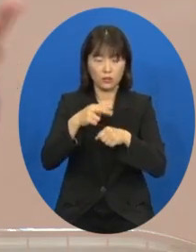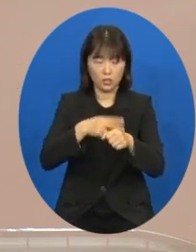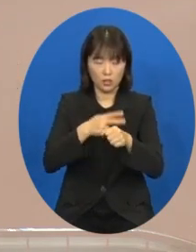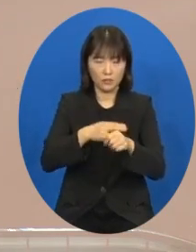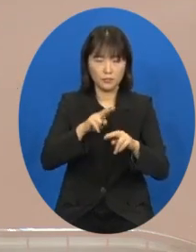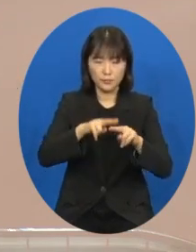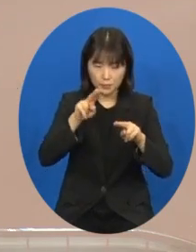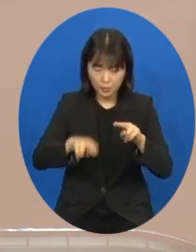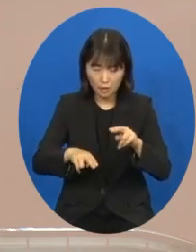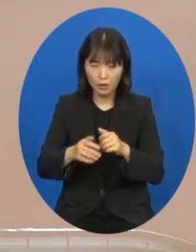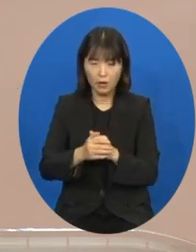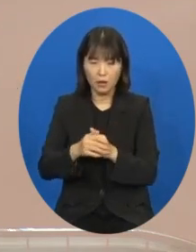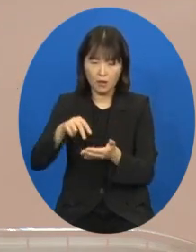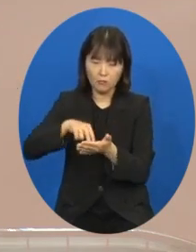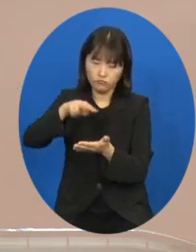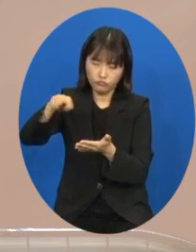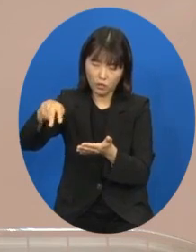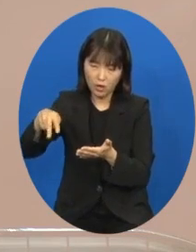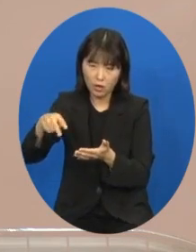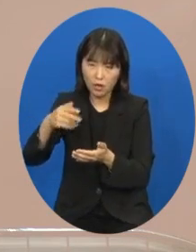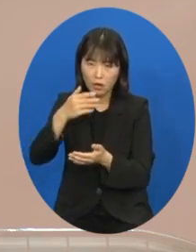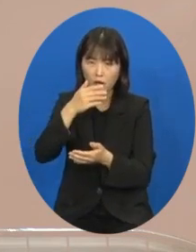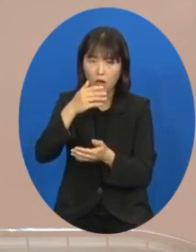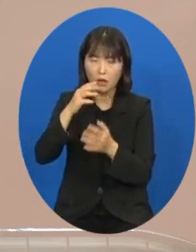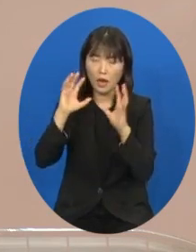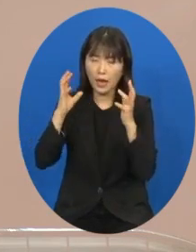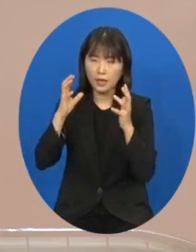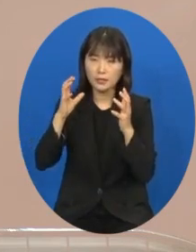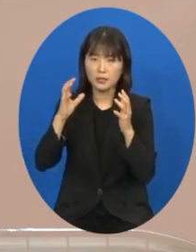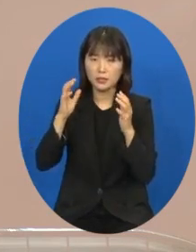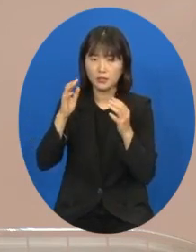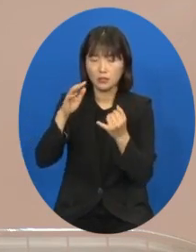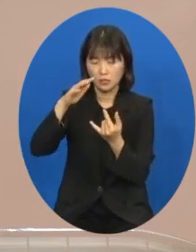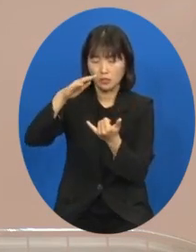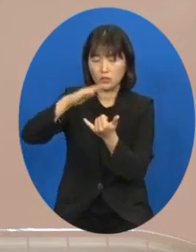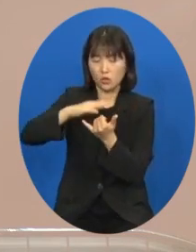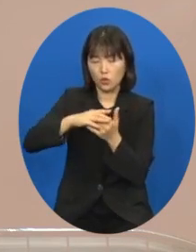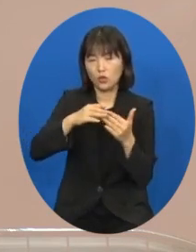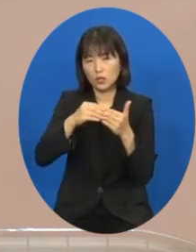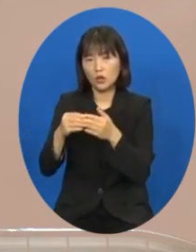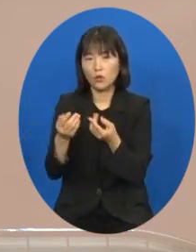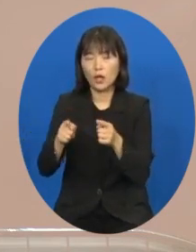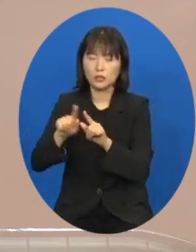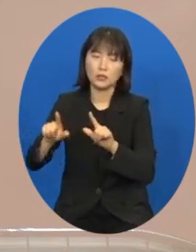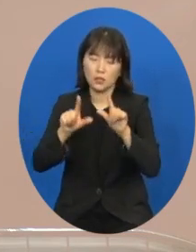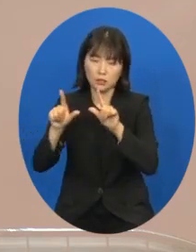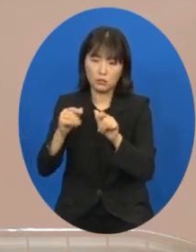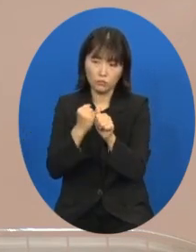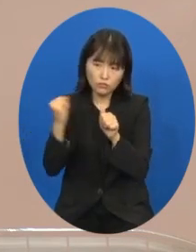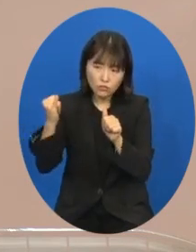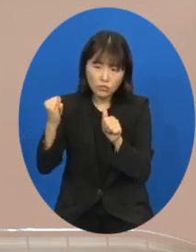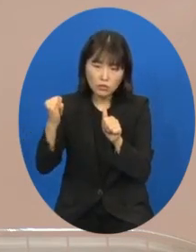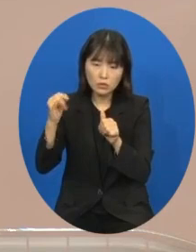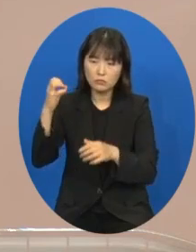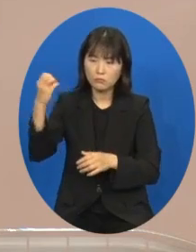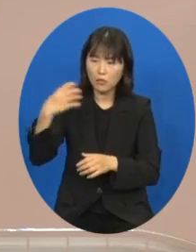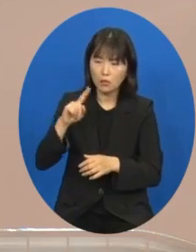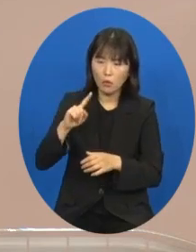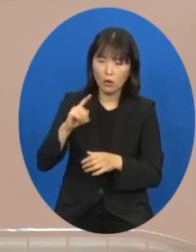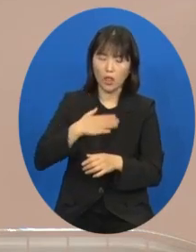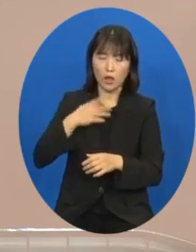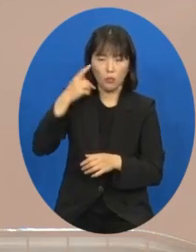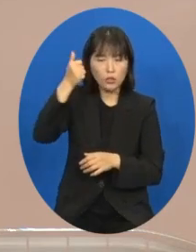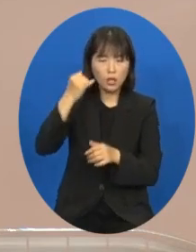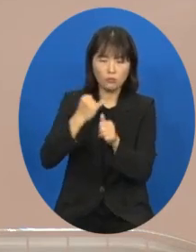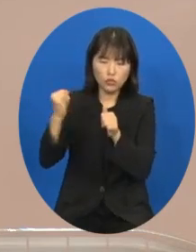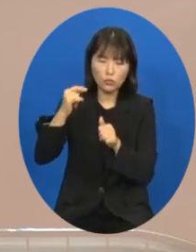불황자들 데리고 살았어요. 아내가, 나는 목사 아내 못하겠다고 그냥 아내가 헤어지자